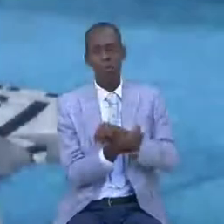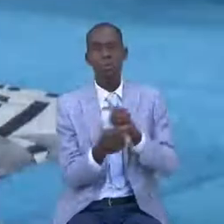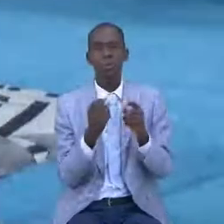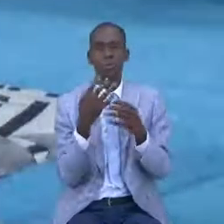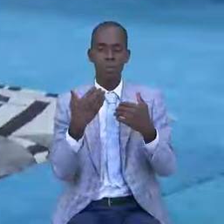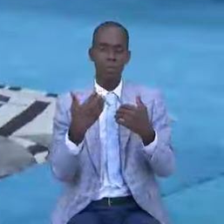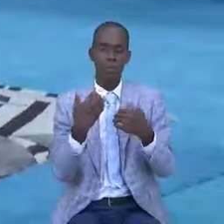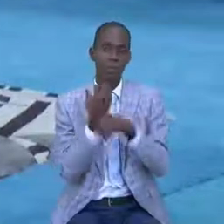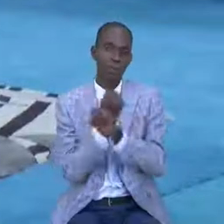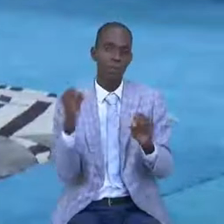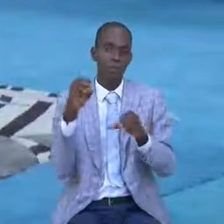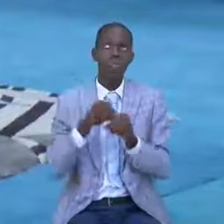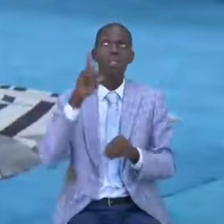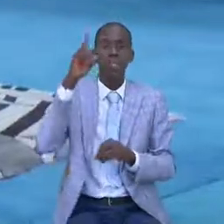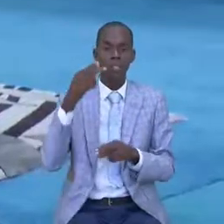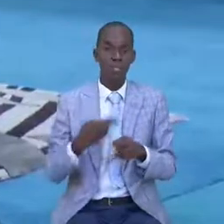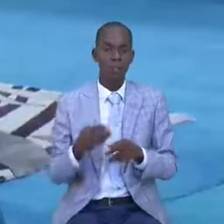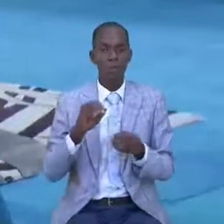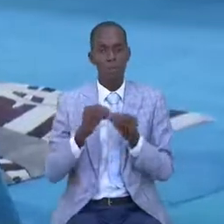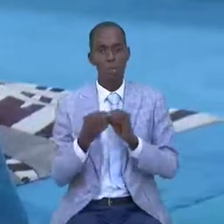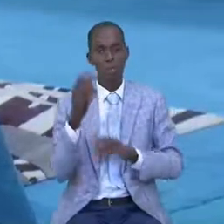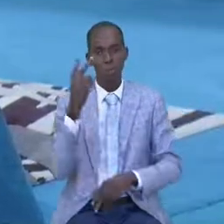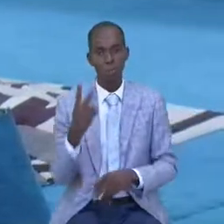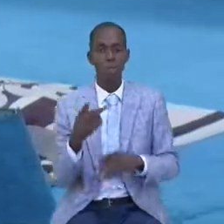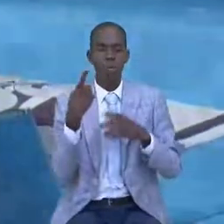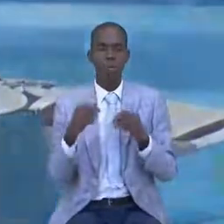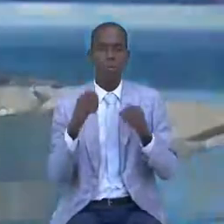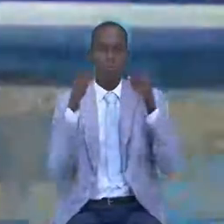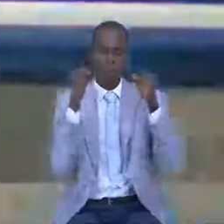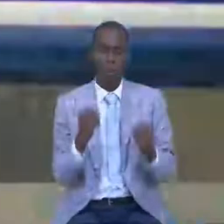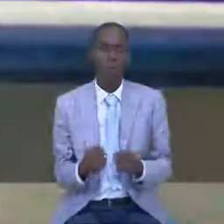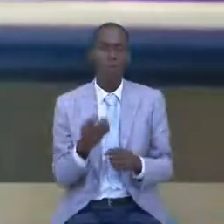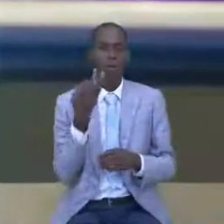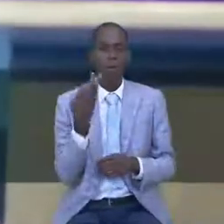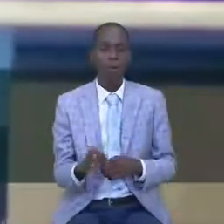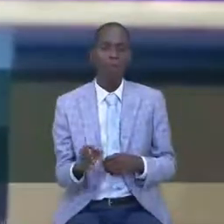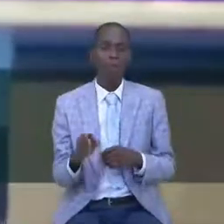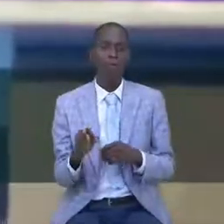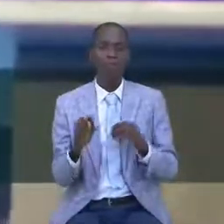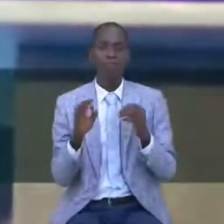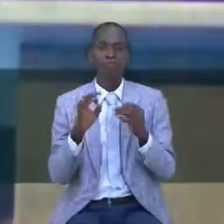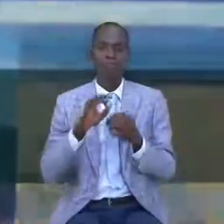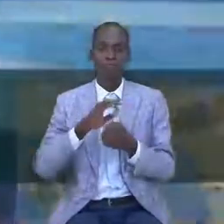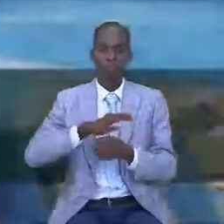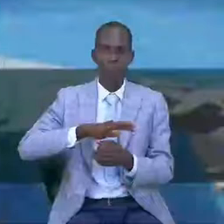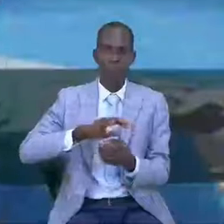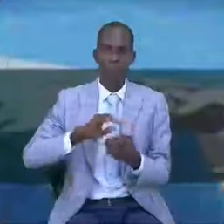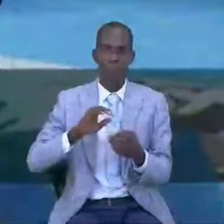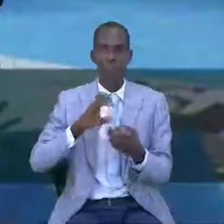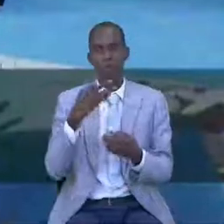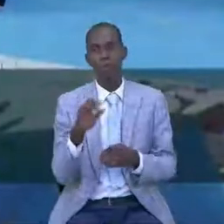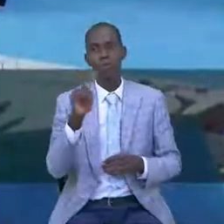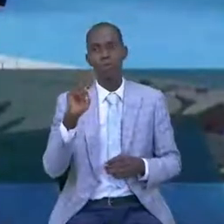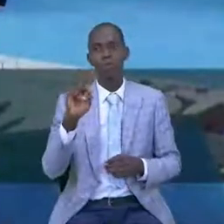la possession du salut transformateur en son nom. 2. Le